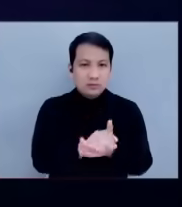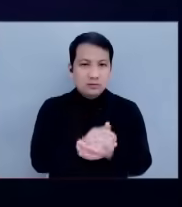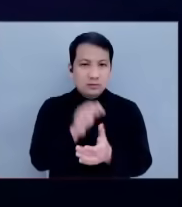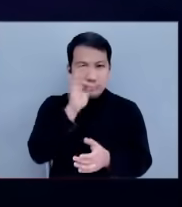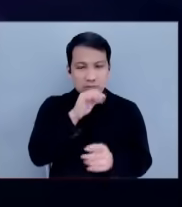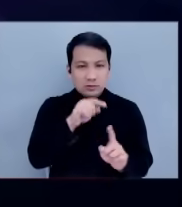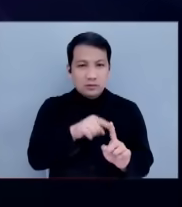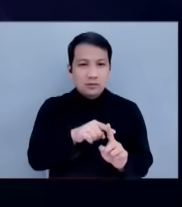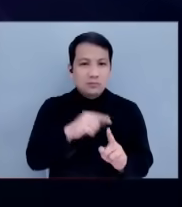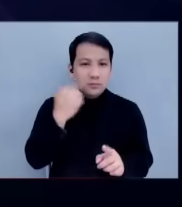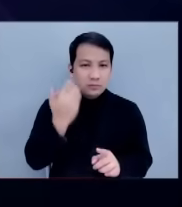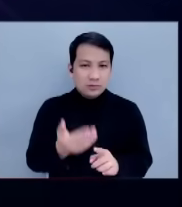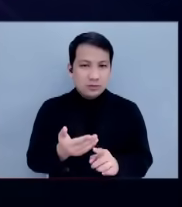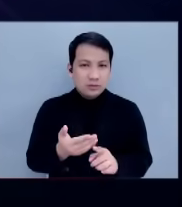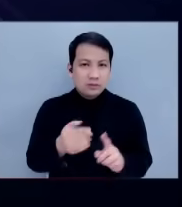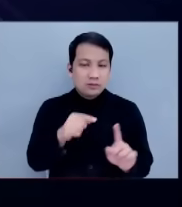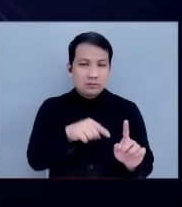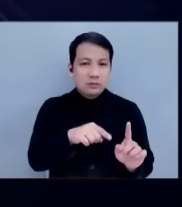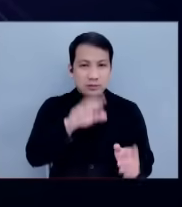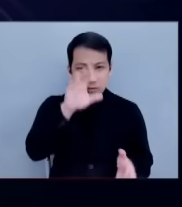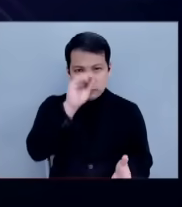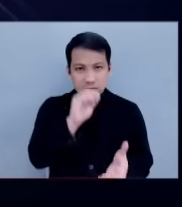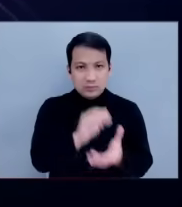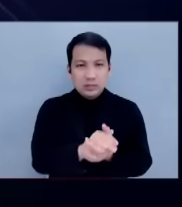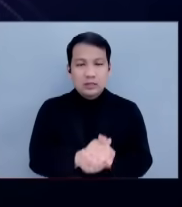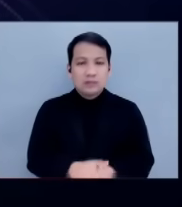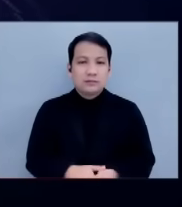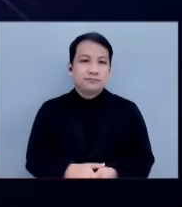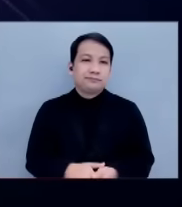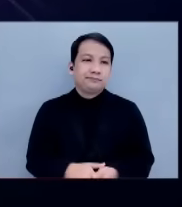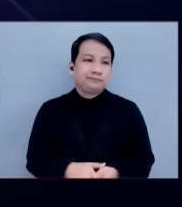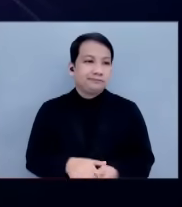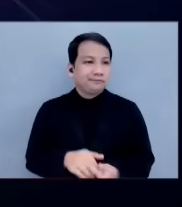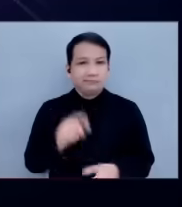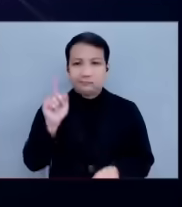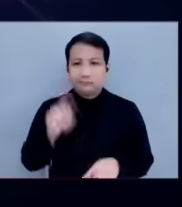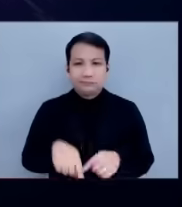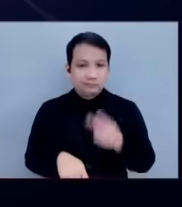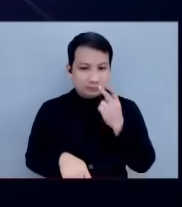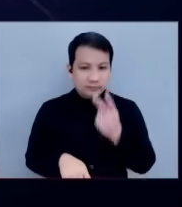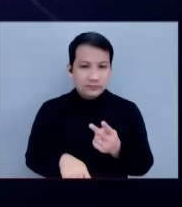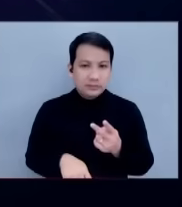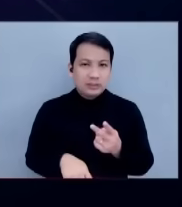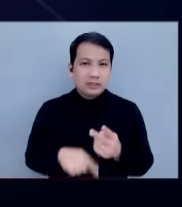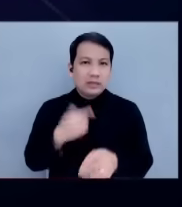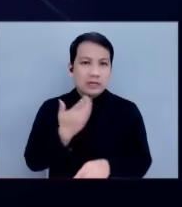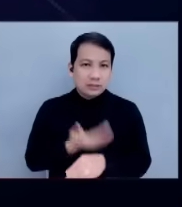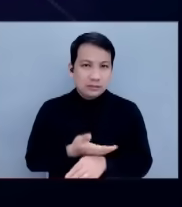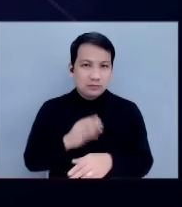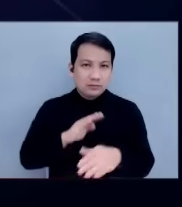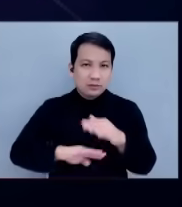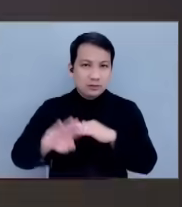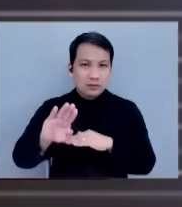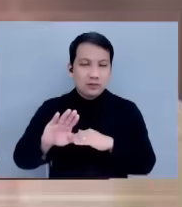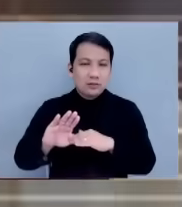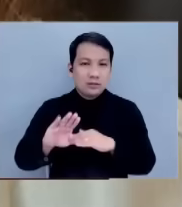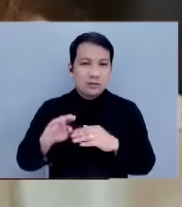ang pagpatay sa kanyang asawa. Hindi man lang nakita ni Paul ang kanilang uniko iho na isinilang sa gitna ng giyera.